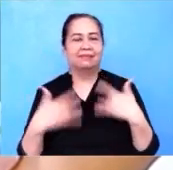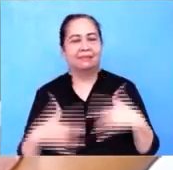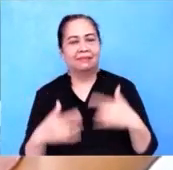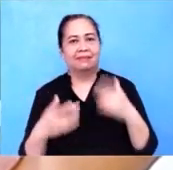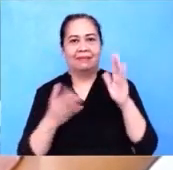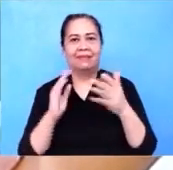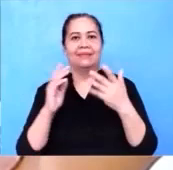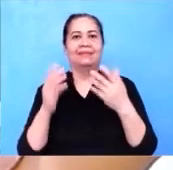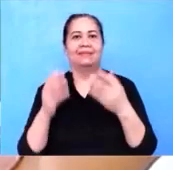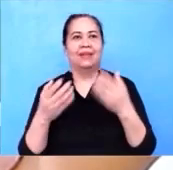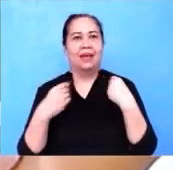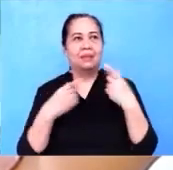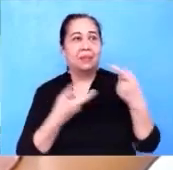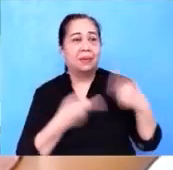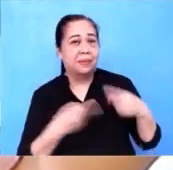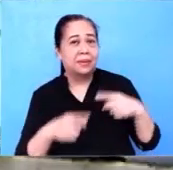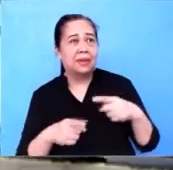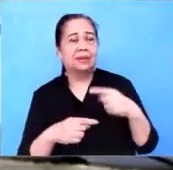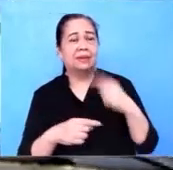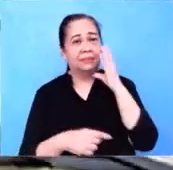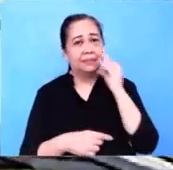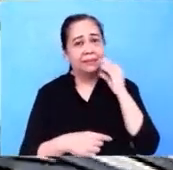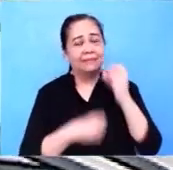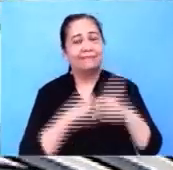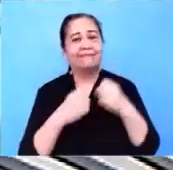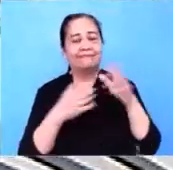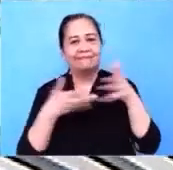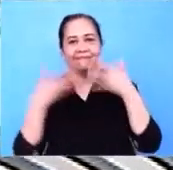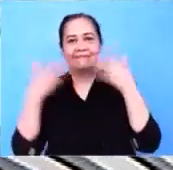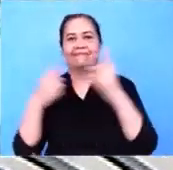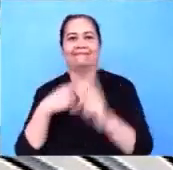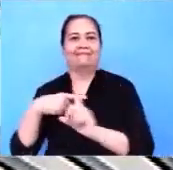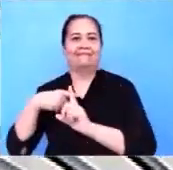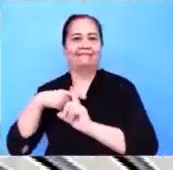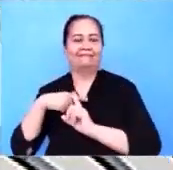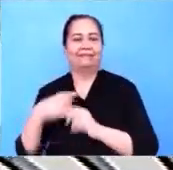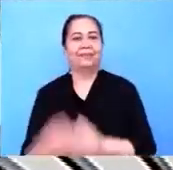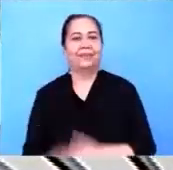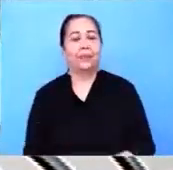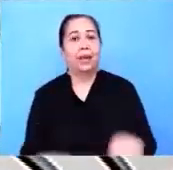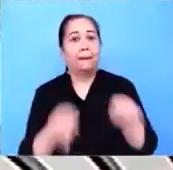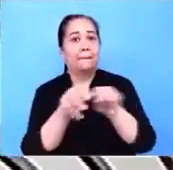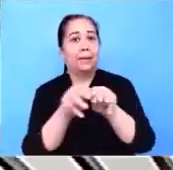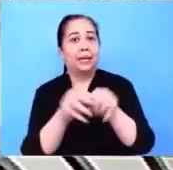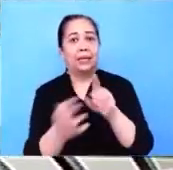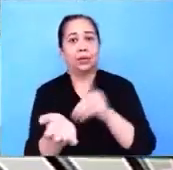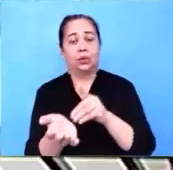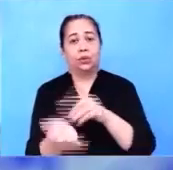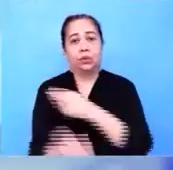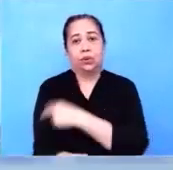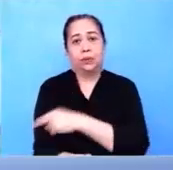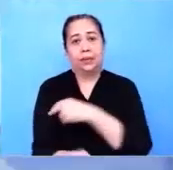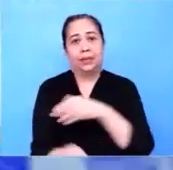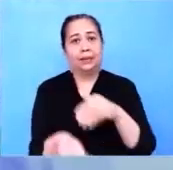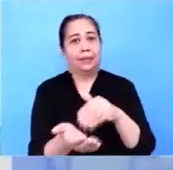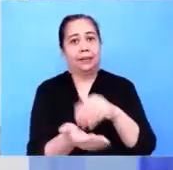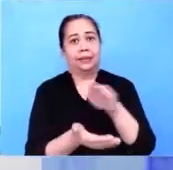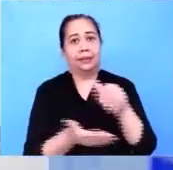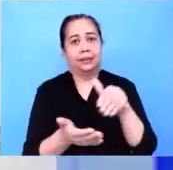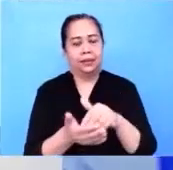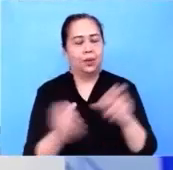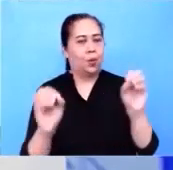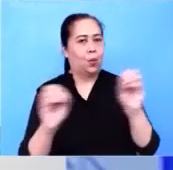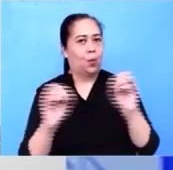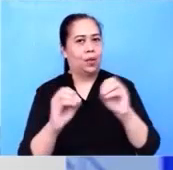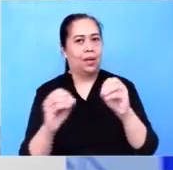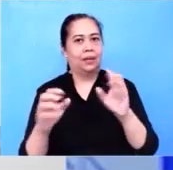may nangyayari or may pinagdadaanan kami. Bukod sa Marikina Doctors Hospital and Medical Center, wala na rin naka-admit na